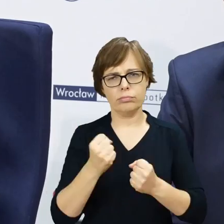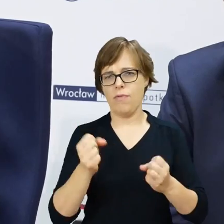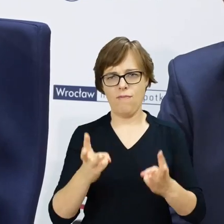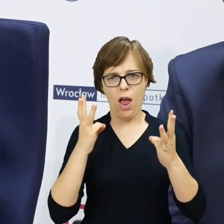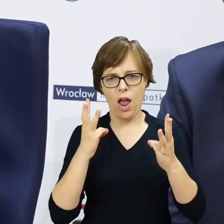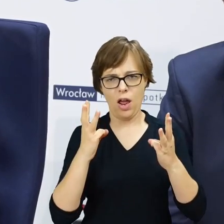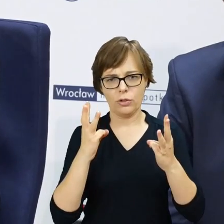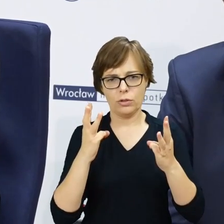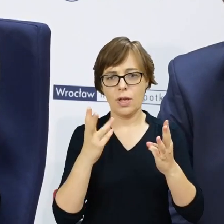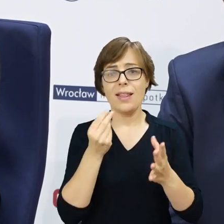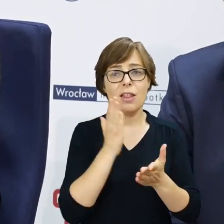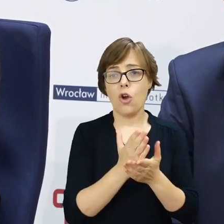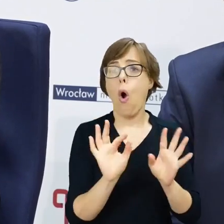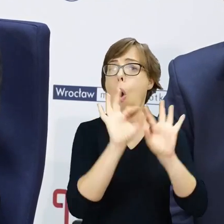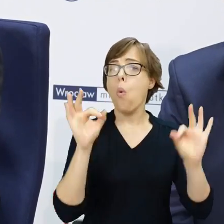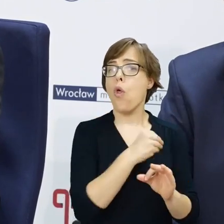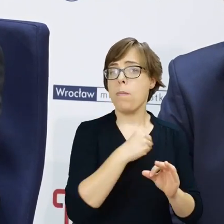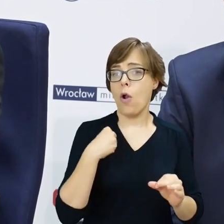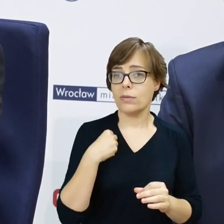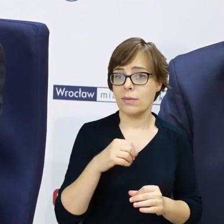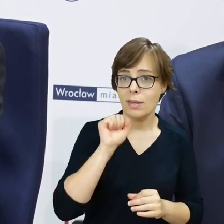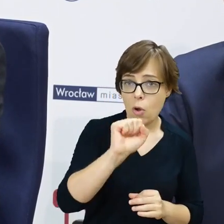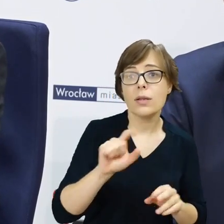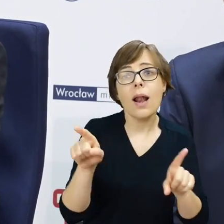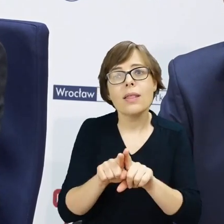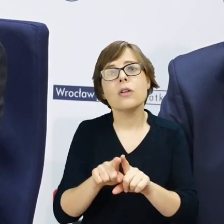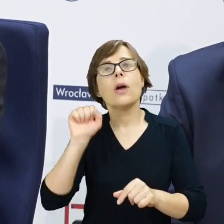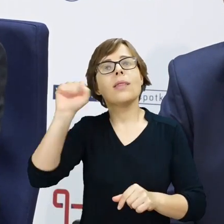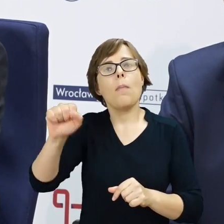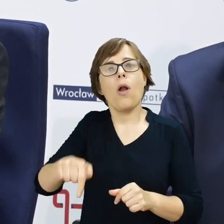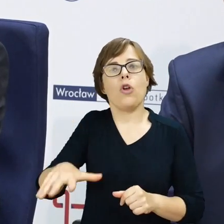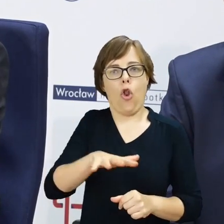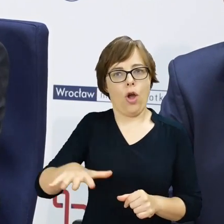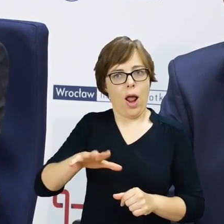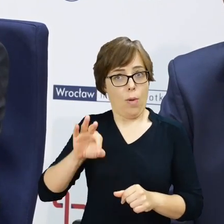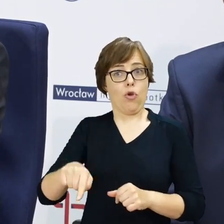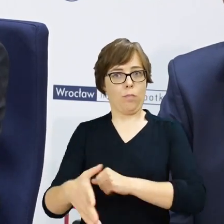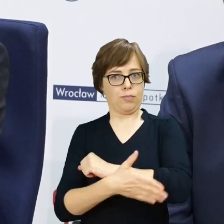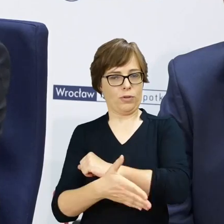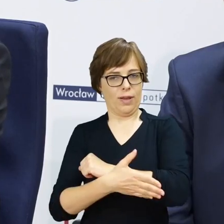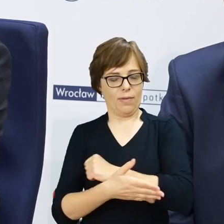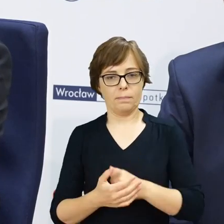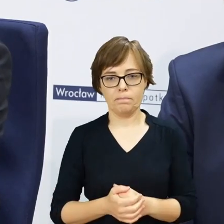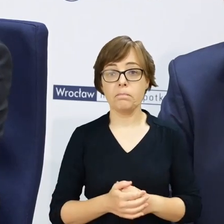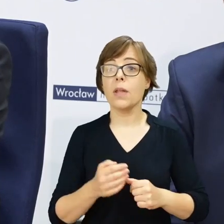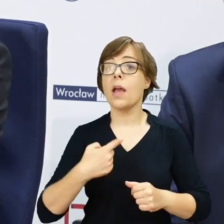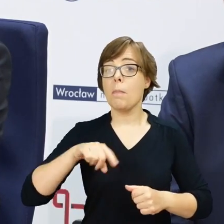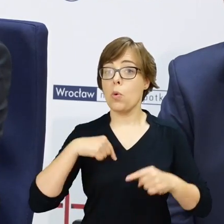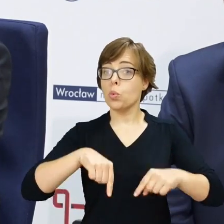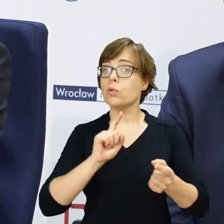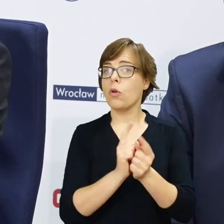demokracji ogólnopolskiej, ale tej lokalnej, od której wszystko się zaczyna. Spotykamy się w szczególnym czasie